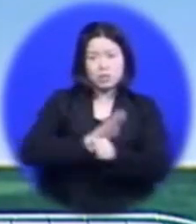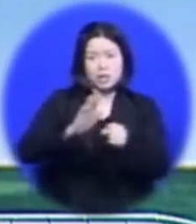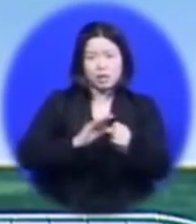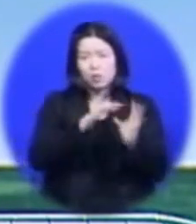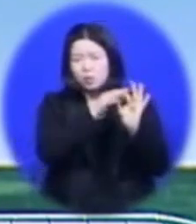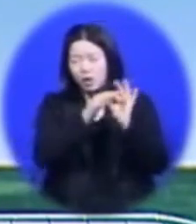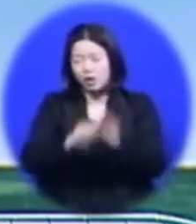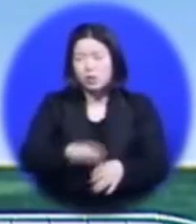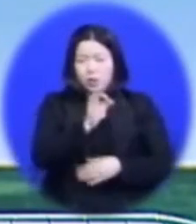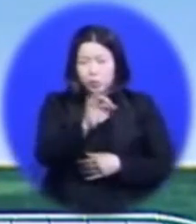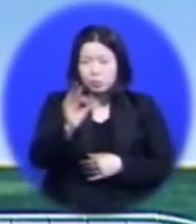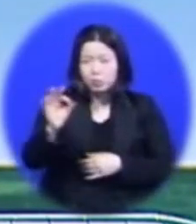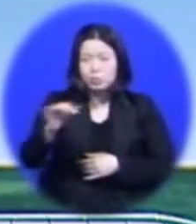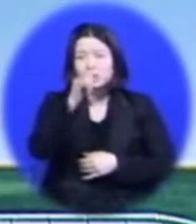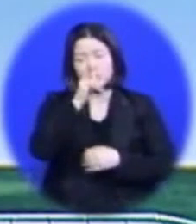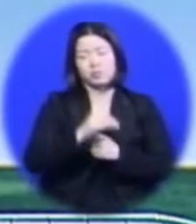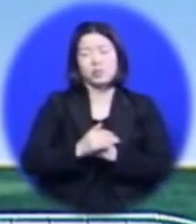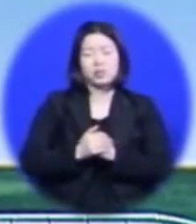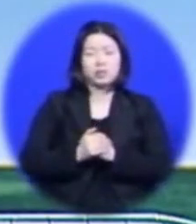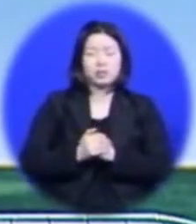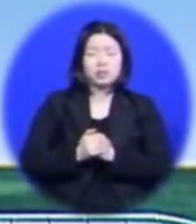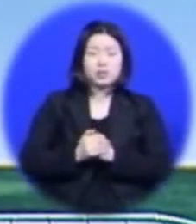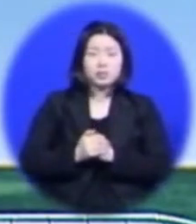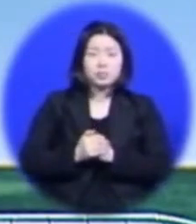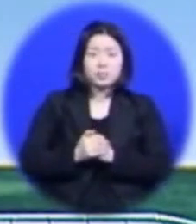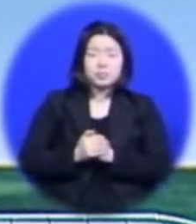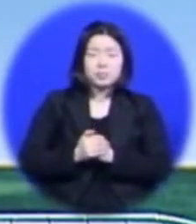계속 돈도 나는 거예요.